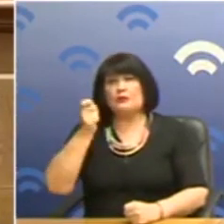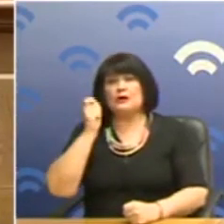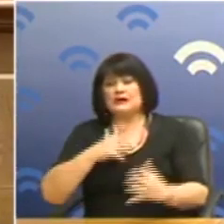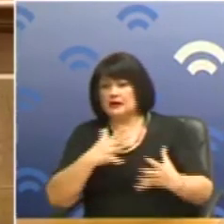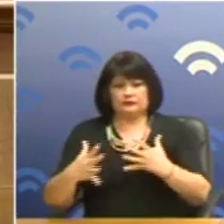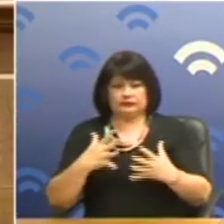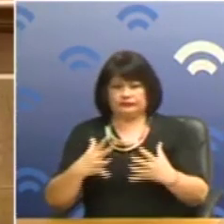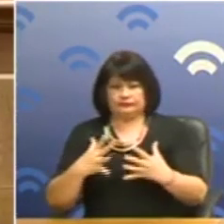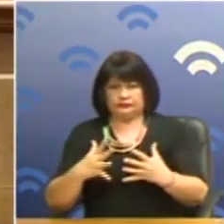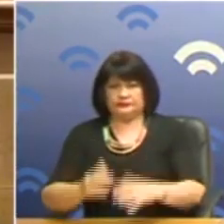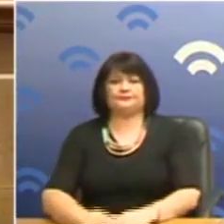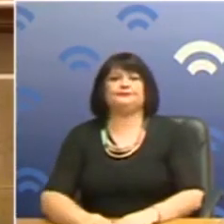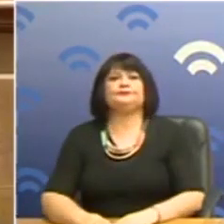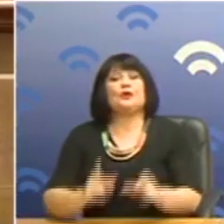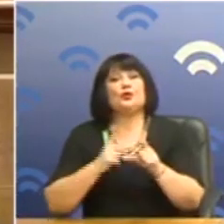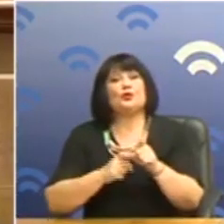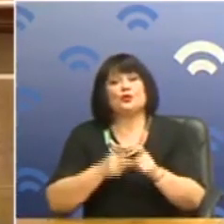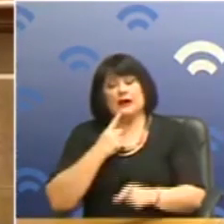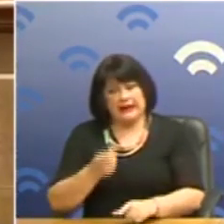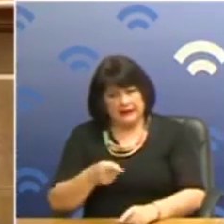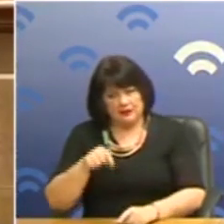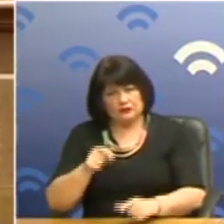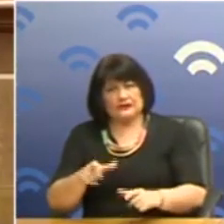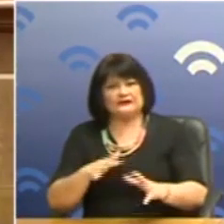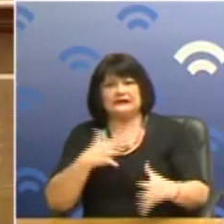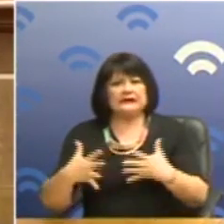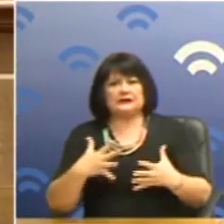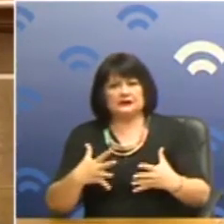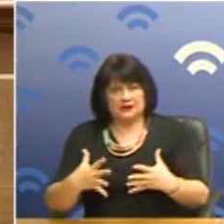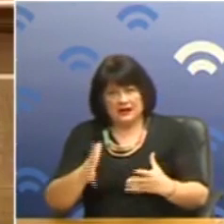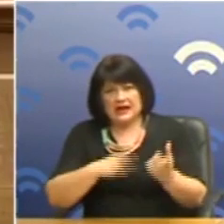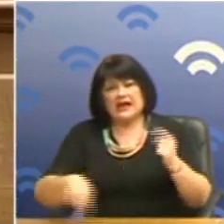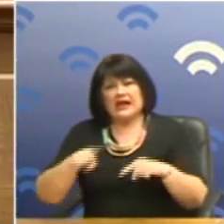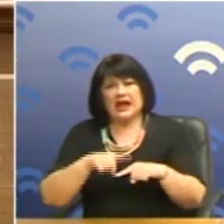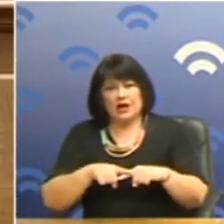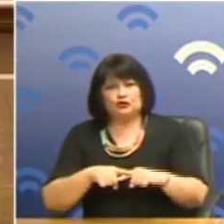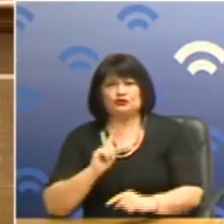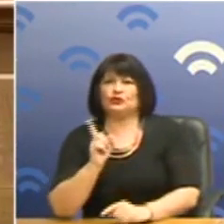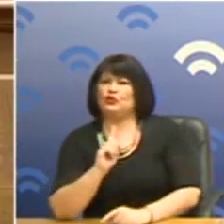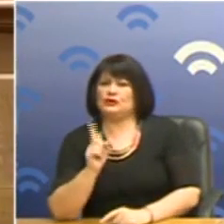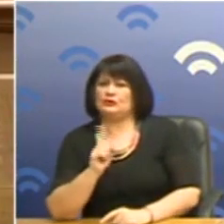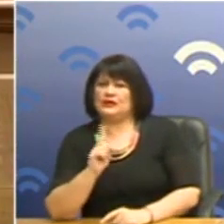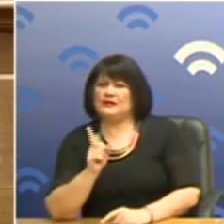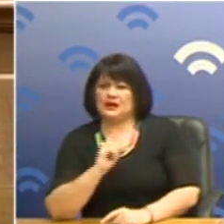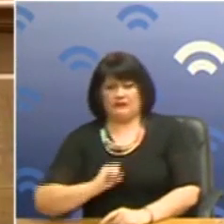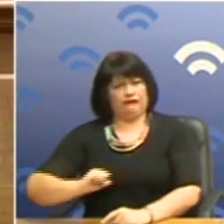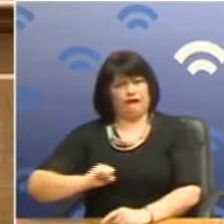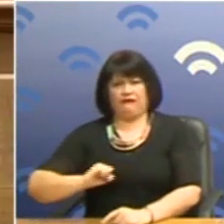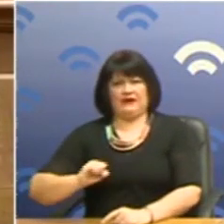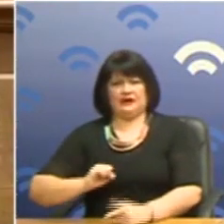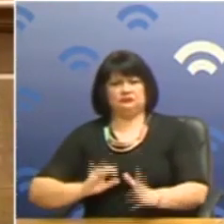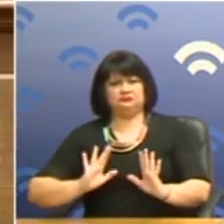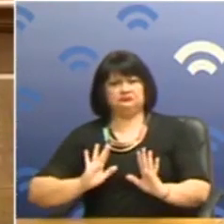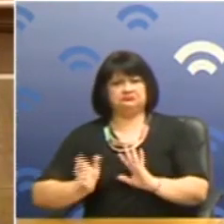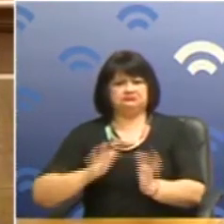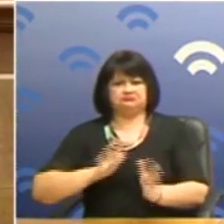αστάθεια. Εμείς λέμε ότι αυτή την αστάθεια ο ελληνικός λαός όχι μόνο δεν πρέπει να τη φοβηθεί, αλλά